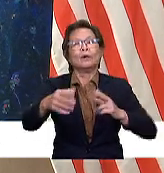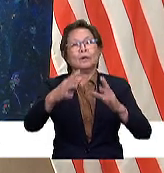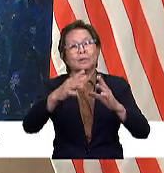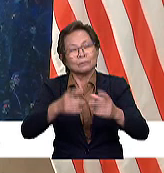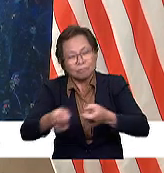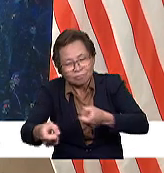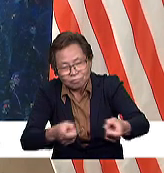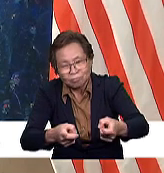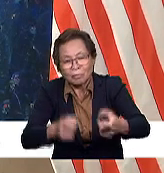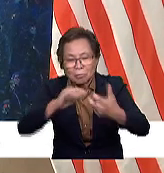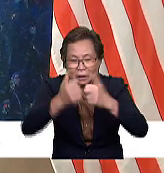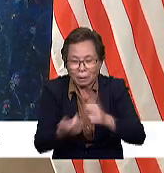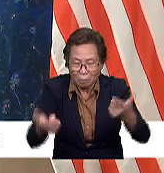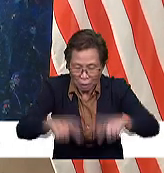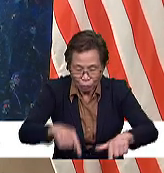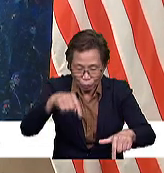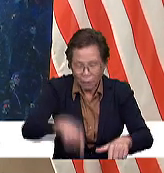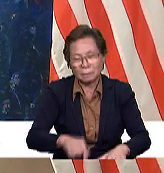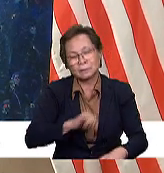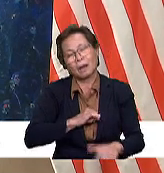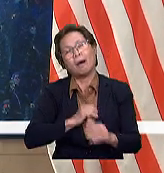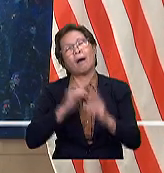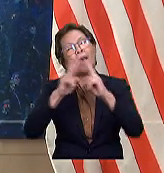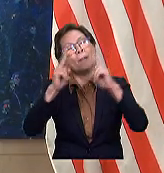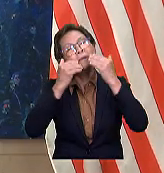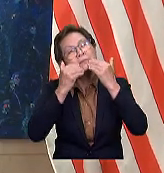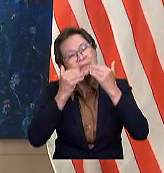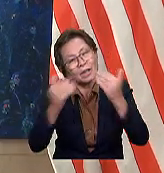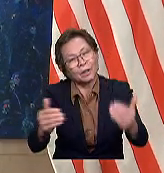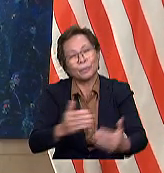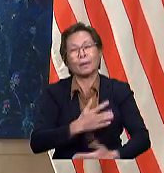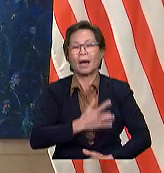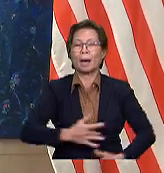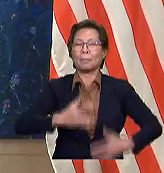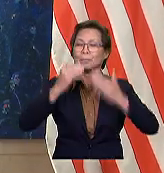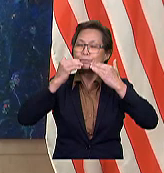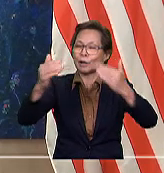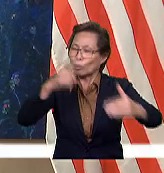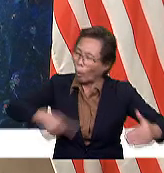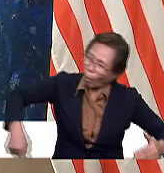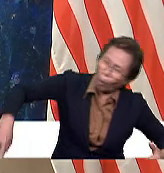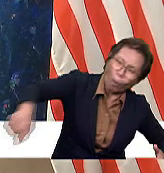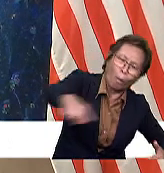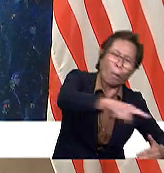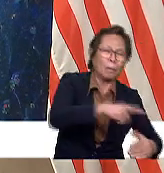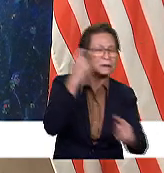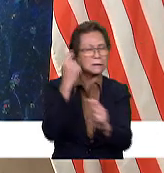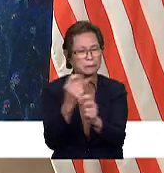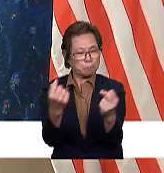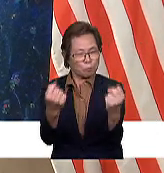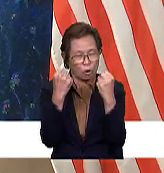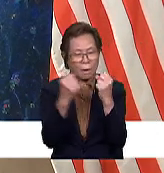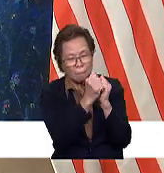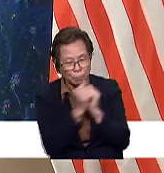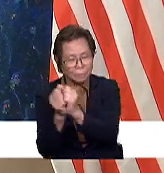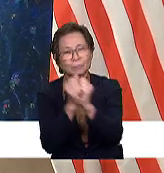yang melanda ini saya Mbak menghargai dan ditembak kasih kepada semua pihak yang kekal Teguh